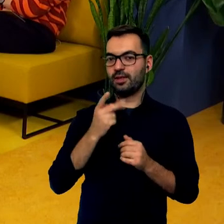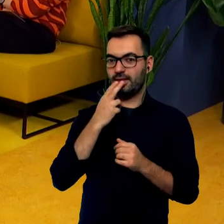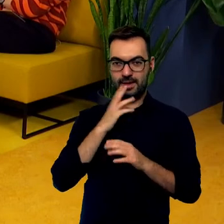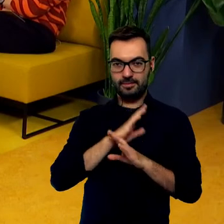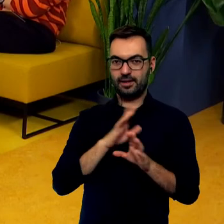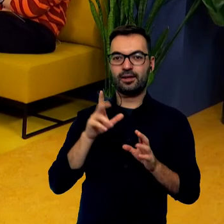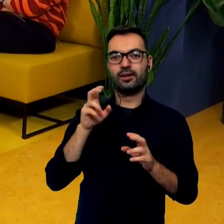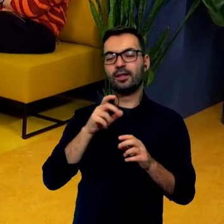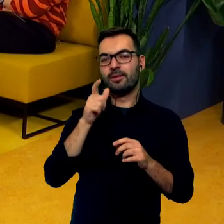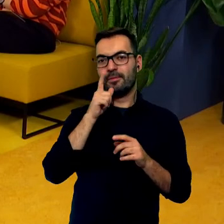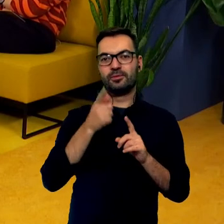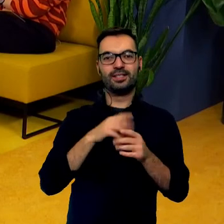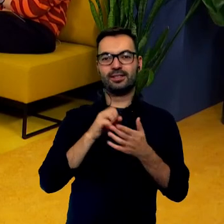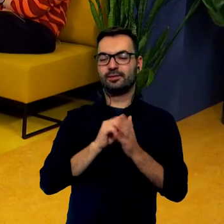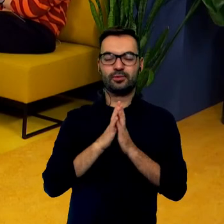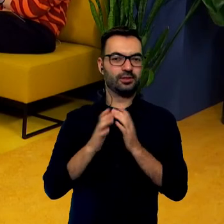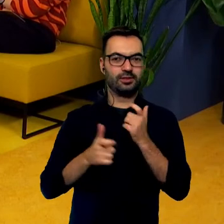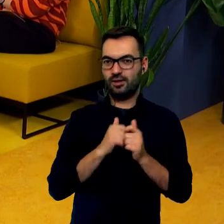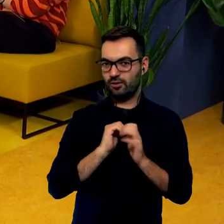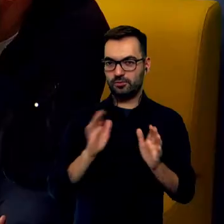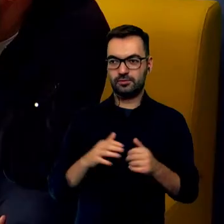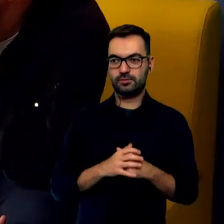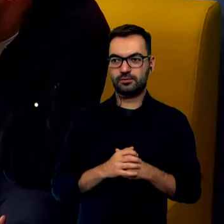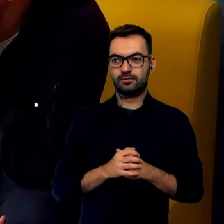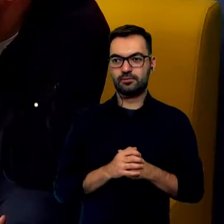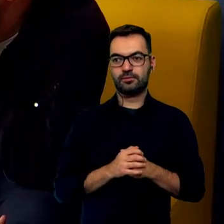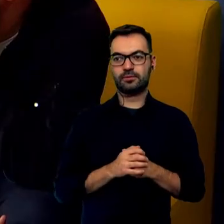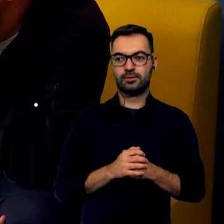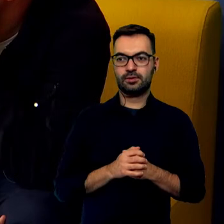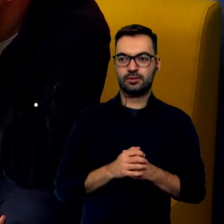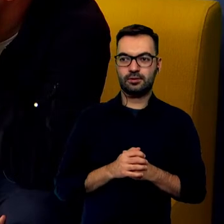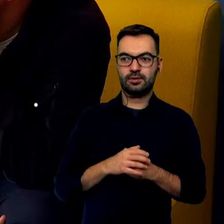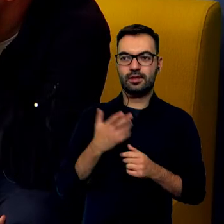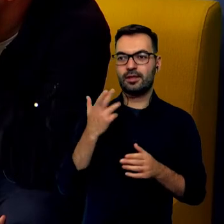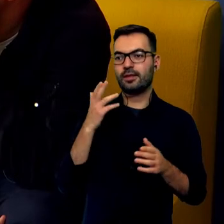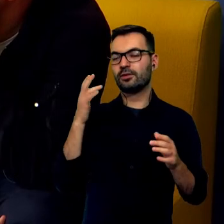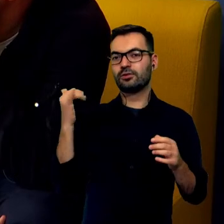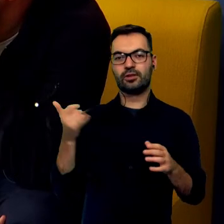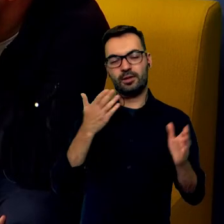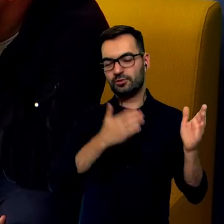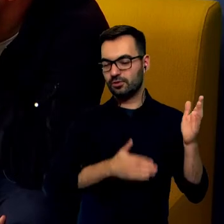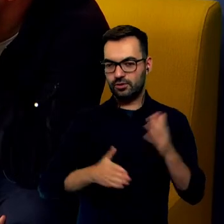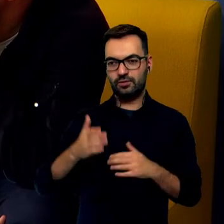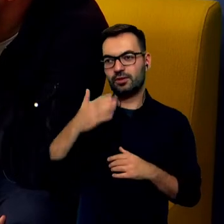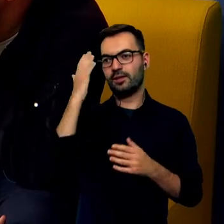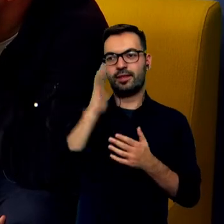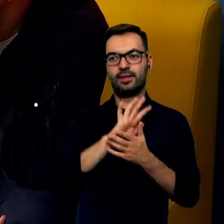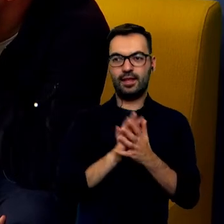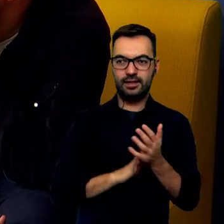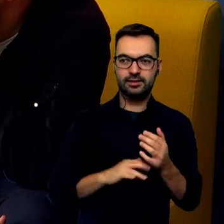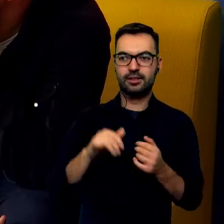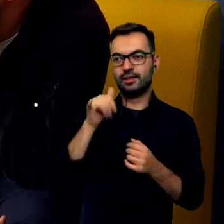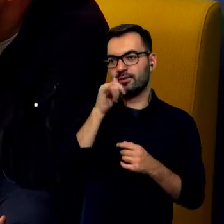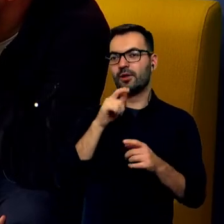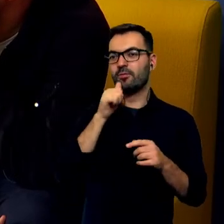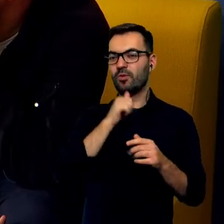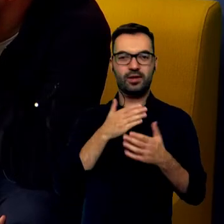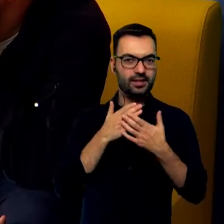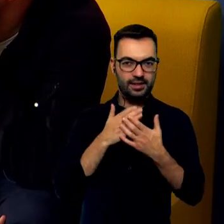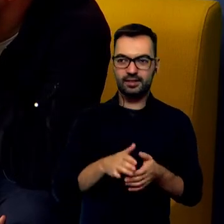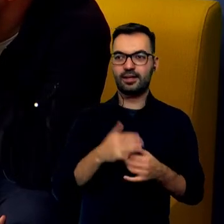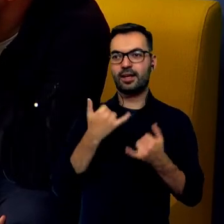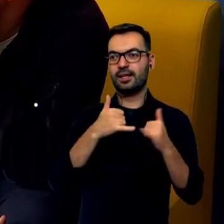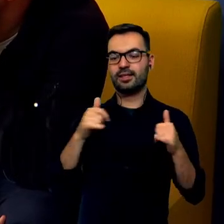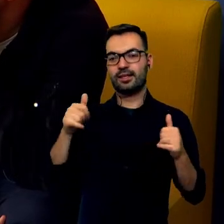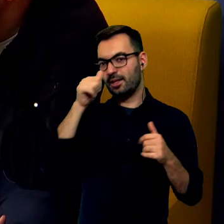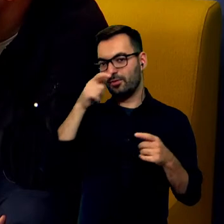pal, przynajmniej nie pal przed zajęciami, tak? To, że jest permanentnie nieprzygotowany, że nie umie tekstu, że nie da się z nimi próbować, że inni